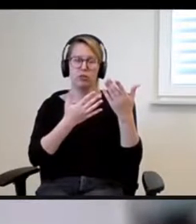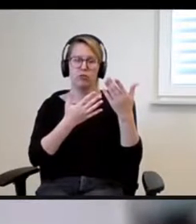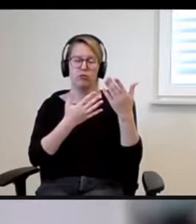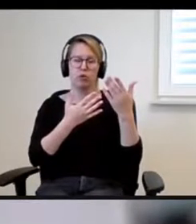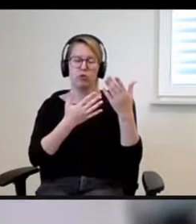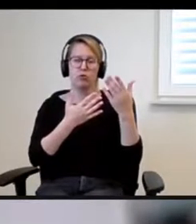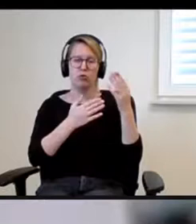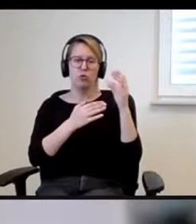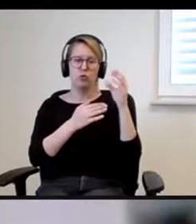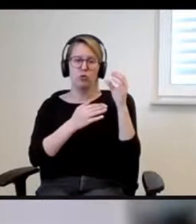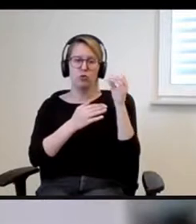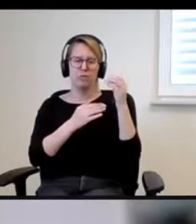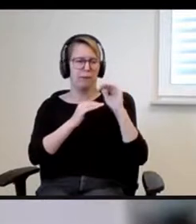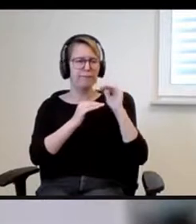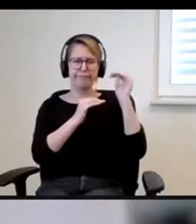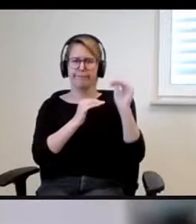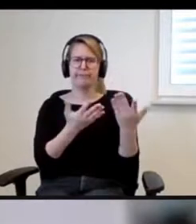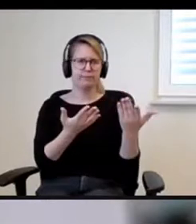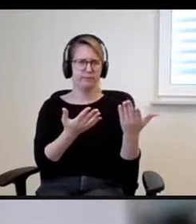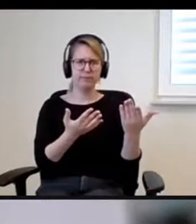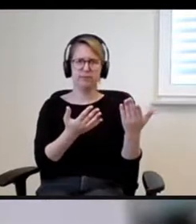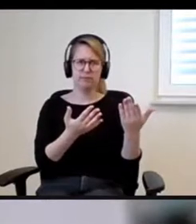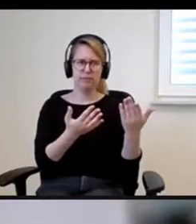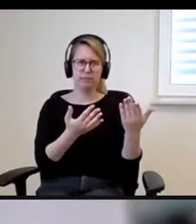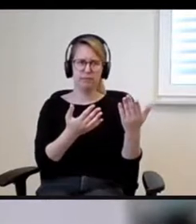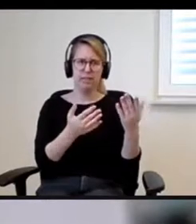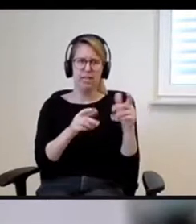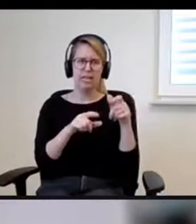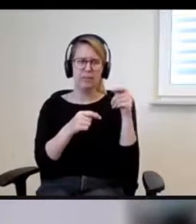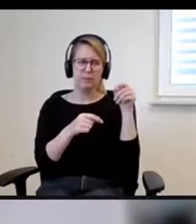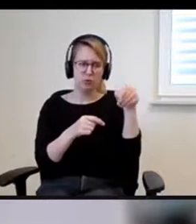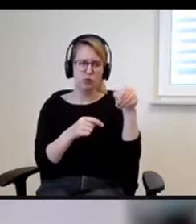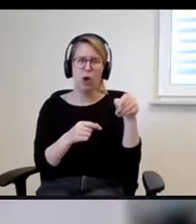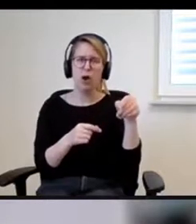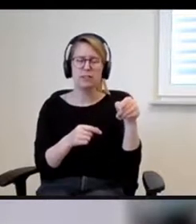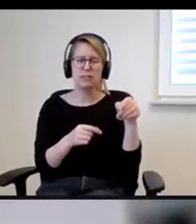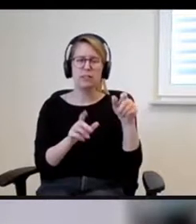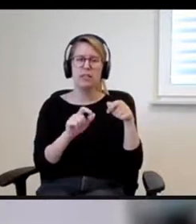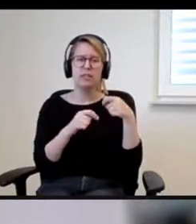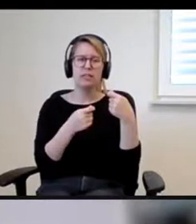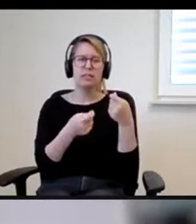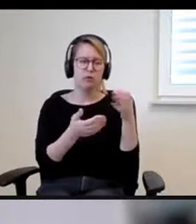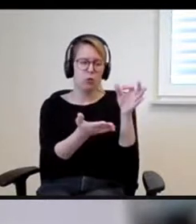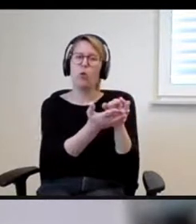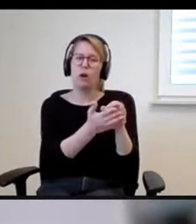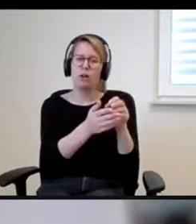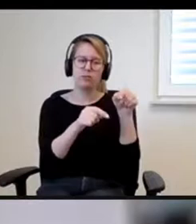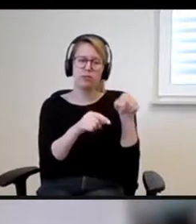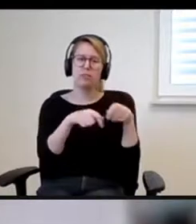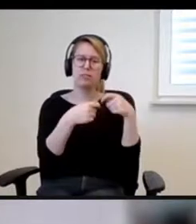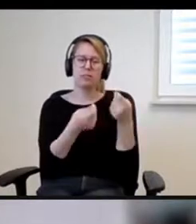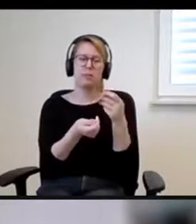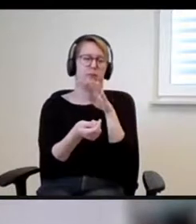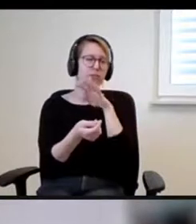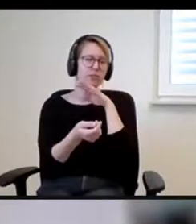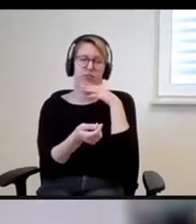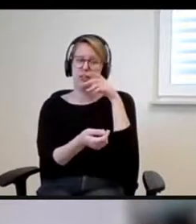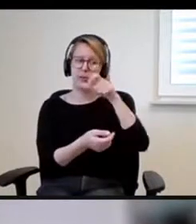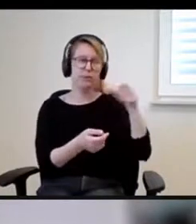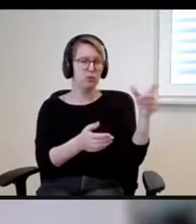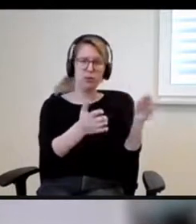pays qui ne savent même pas que l'Union européenne existe, qui ne savent même pas s'ils peuvent obtenir, par